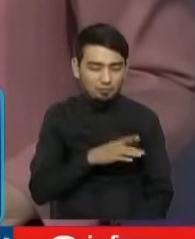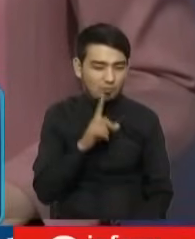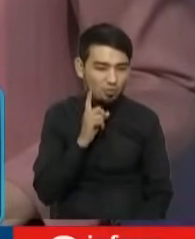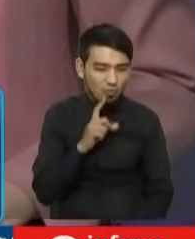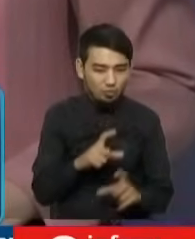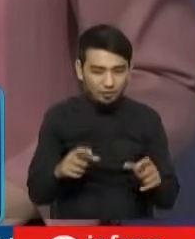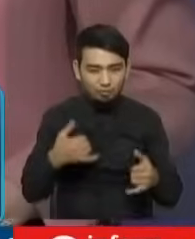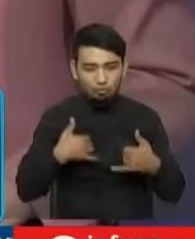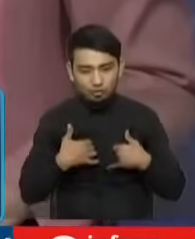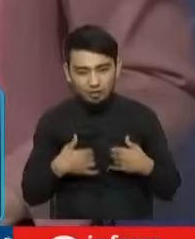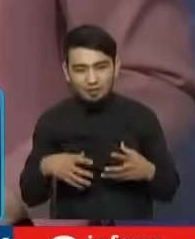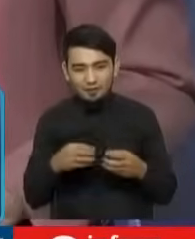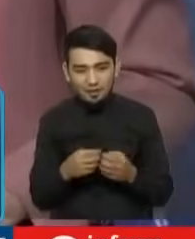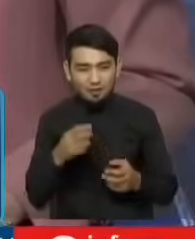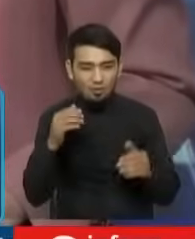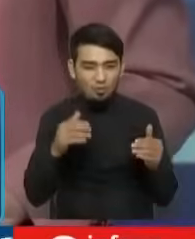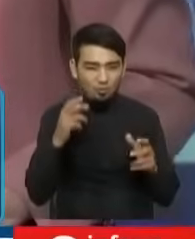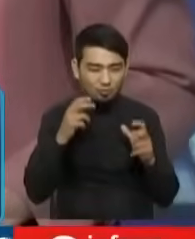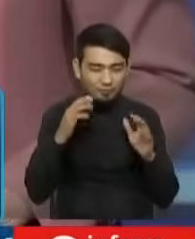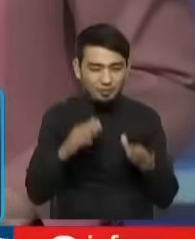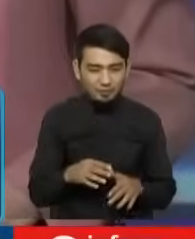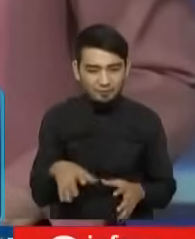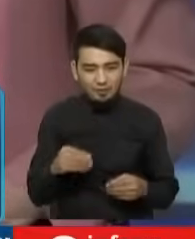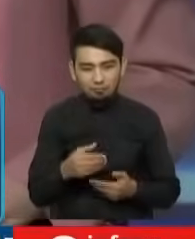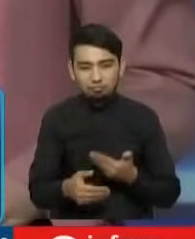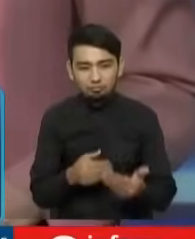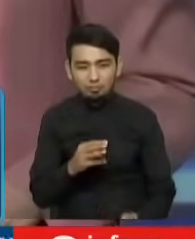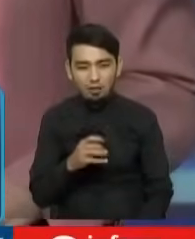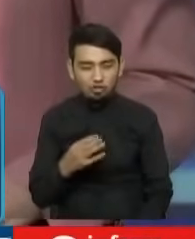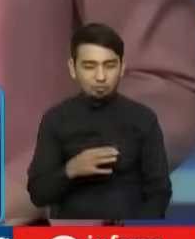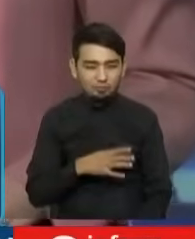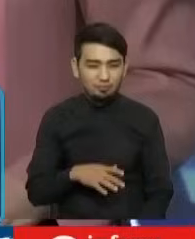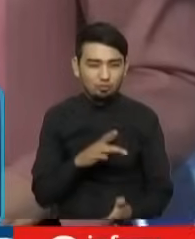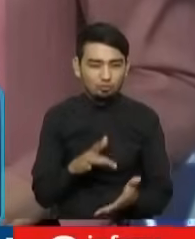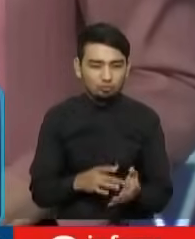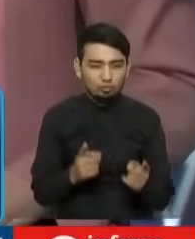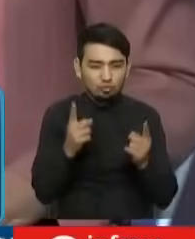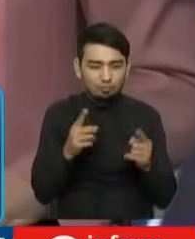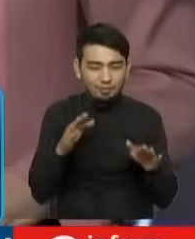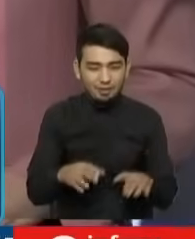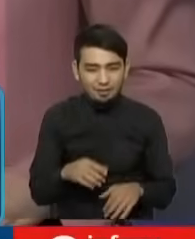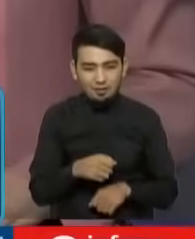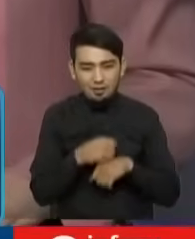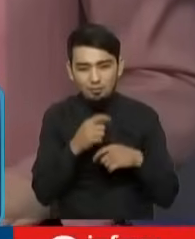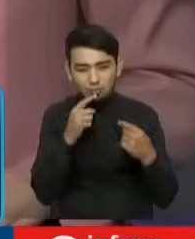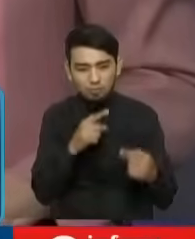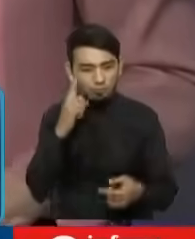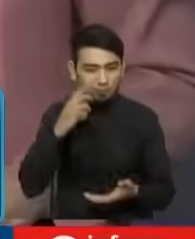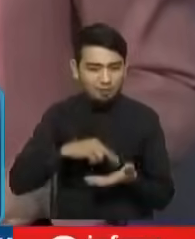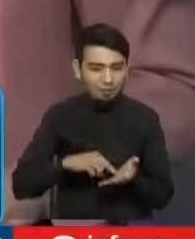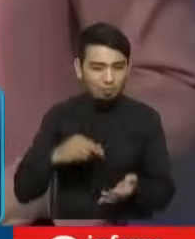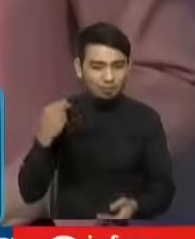преподаватели учебных заведений прошли маршем во всех крупных городах страны. Так они протестуют против планов президента Хавьера